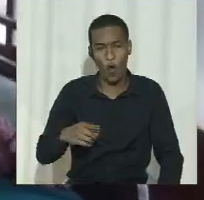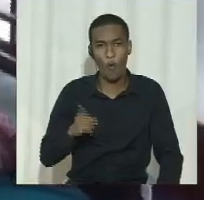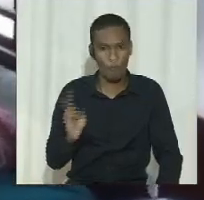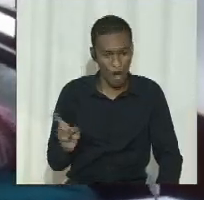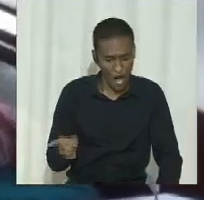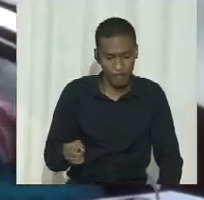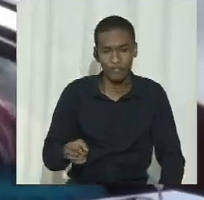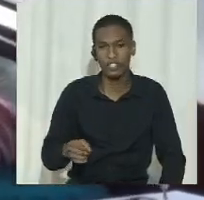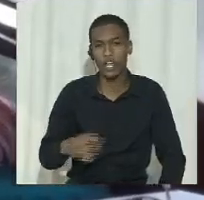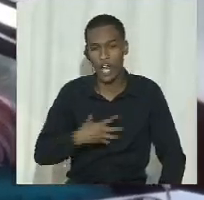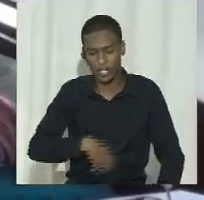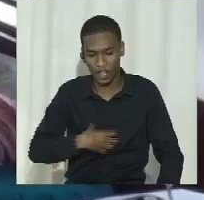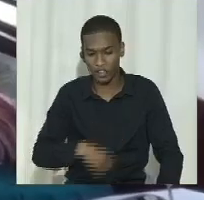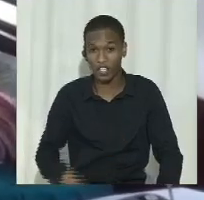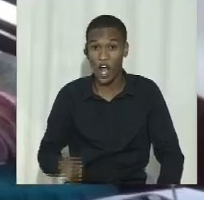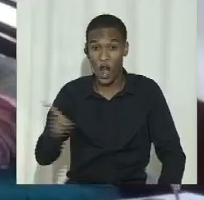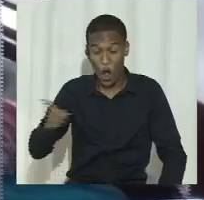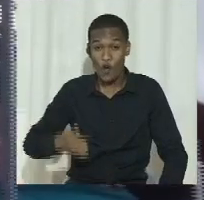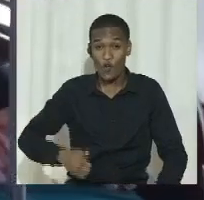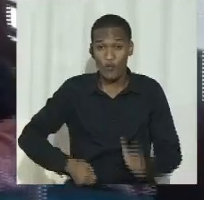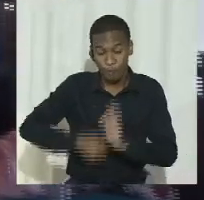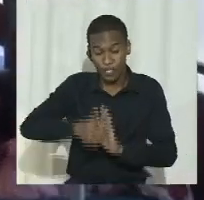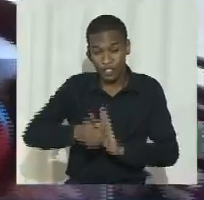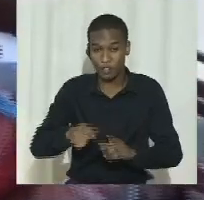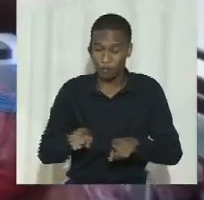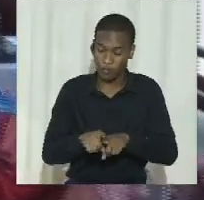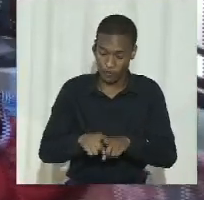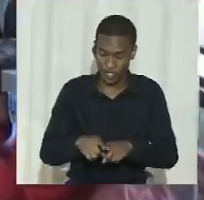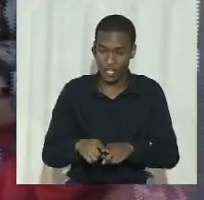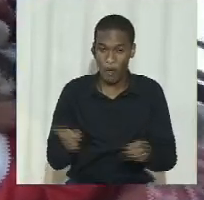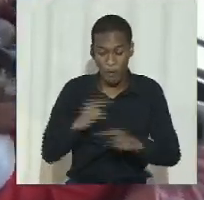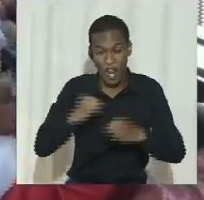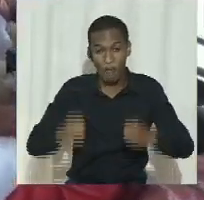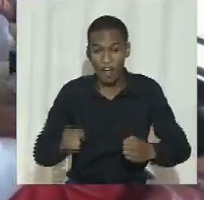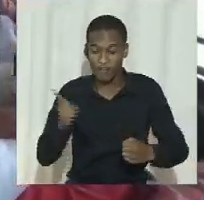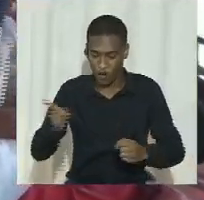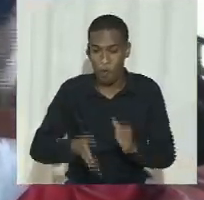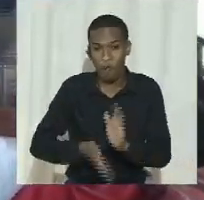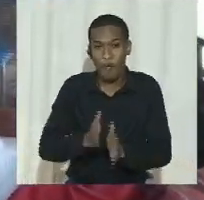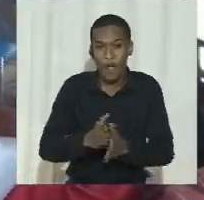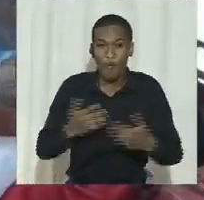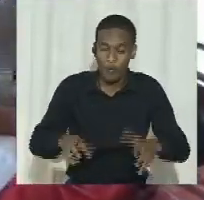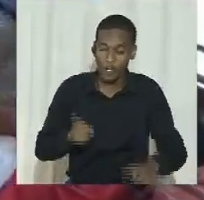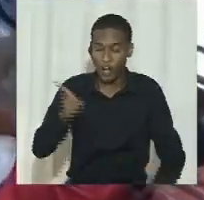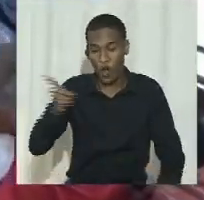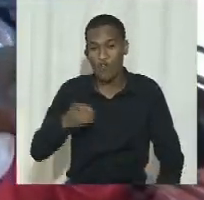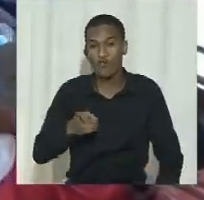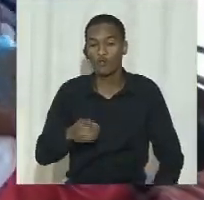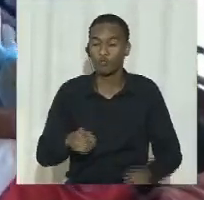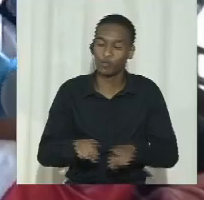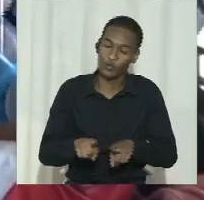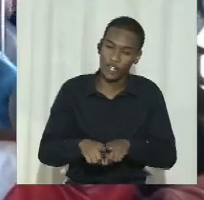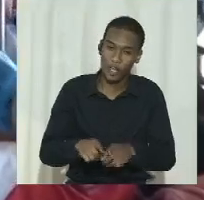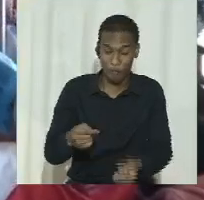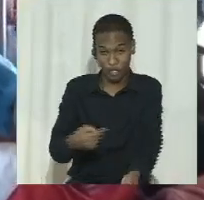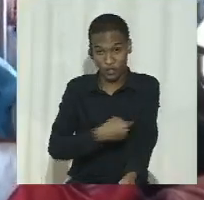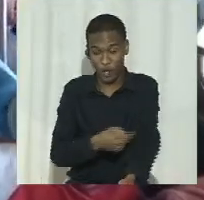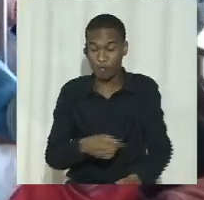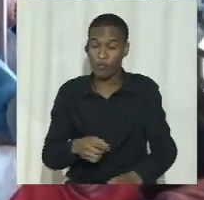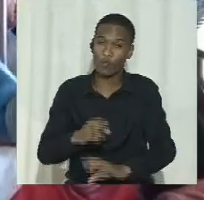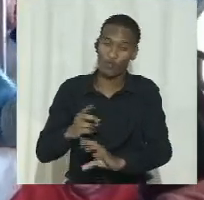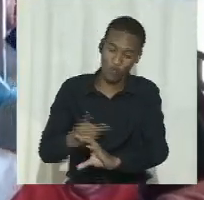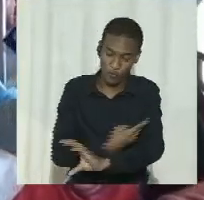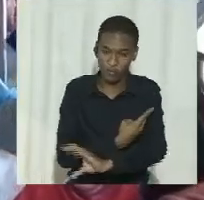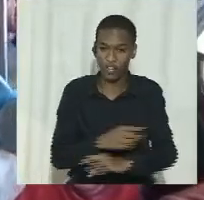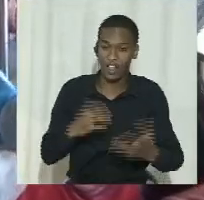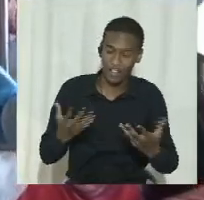mafisin'ny ministra teto fa maimaim-poana ny fanafody hitsaboana ny COVID-19 sy ny fanaovana scanner eny amin'ireo hôpitalim-panjakana na